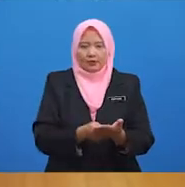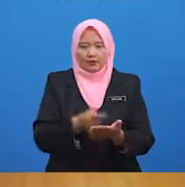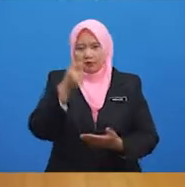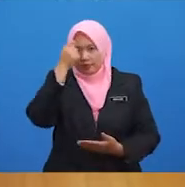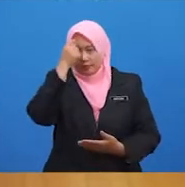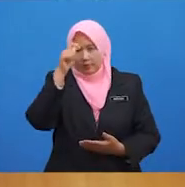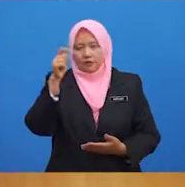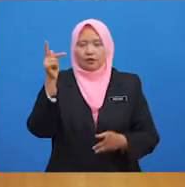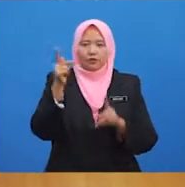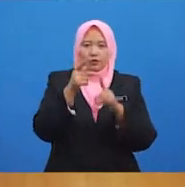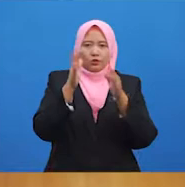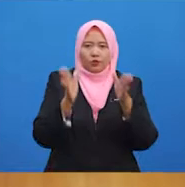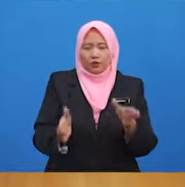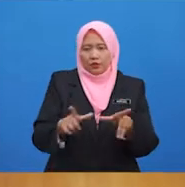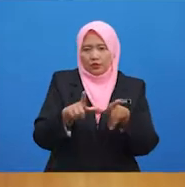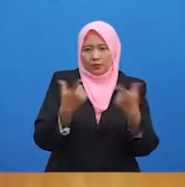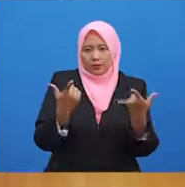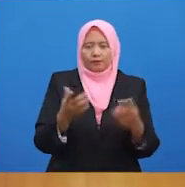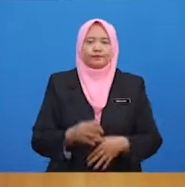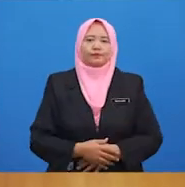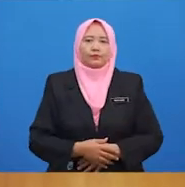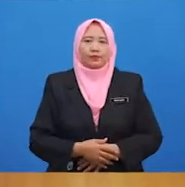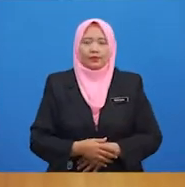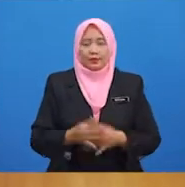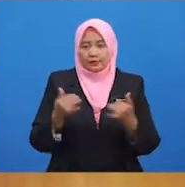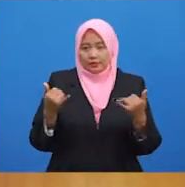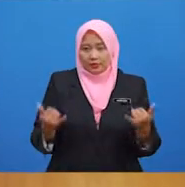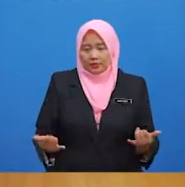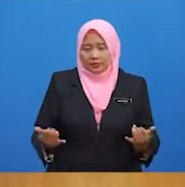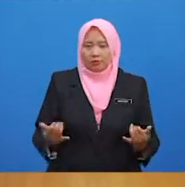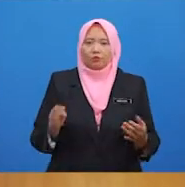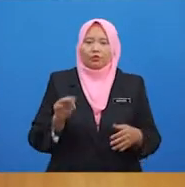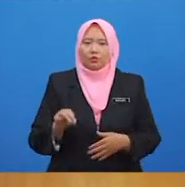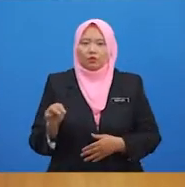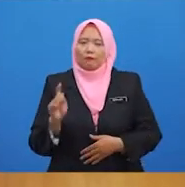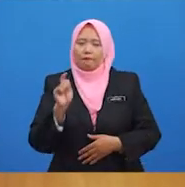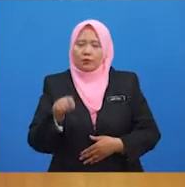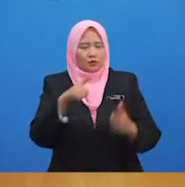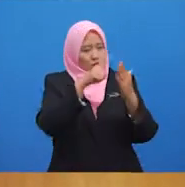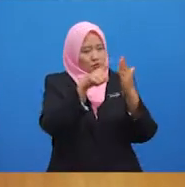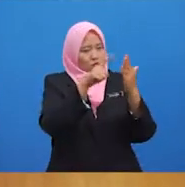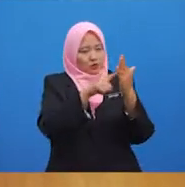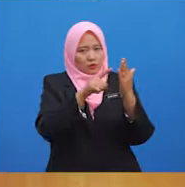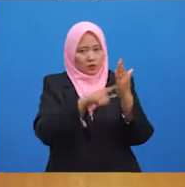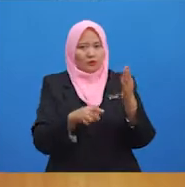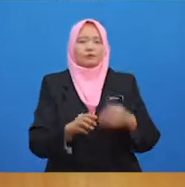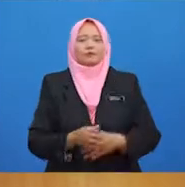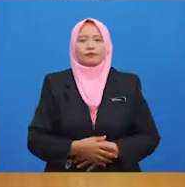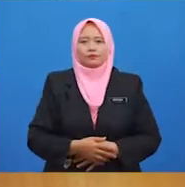Baiklah, sekarang murid-murid diminta menyenaraikan beberapa nilai berdasarkan sajak